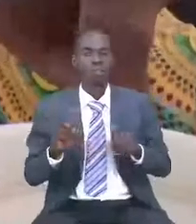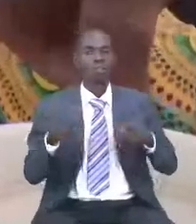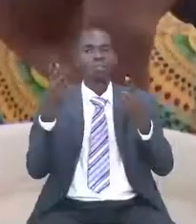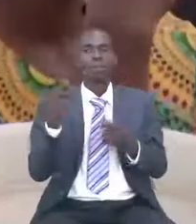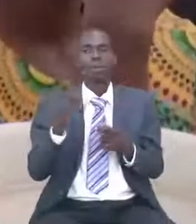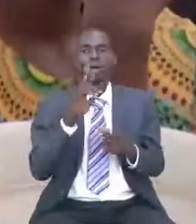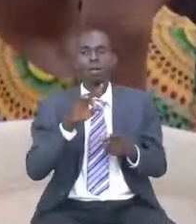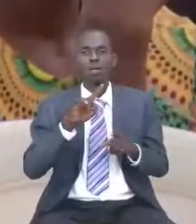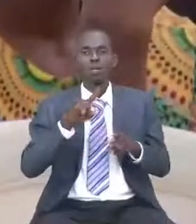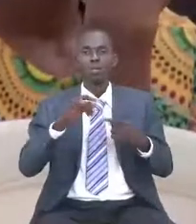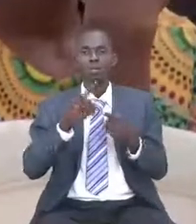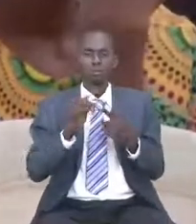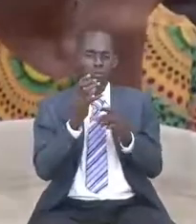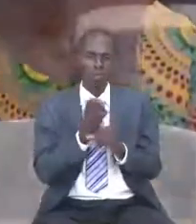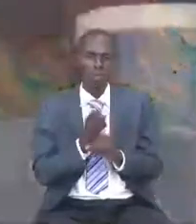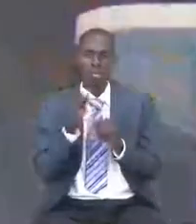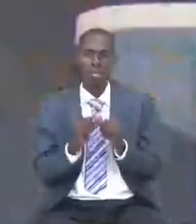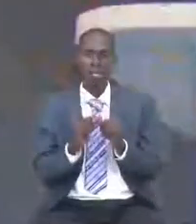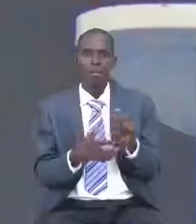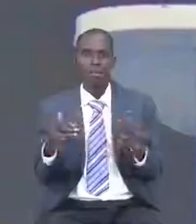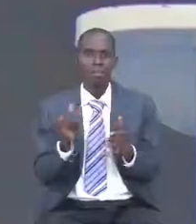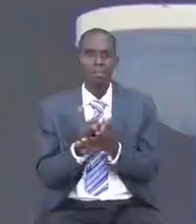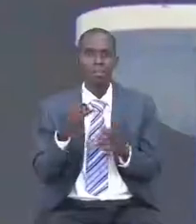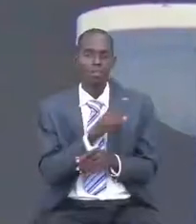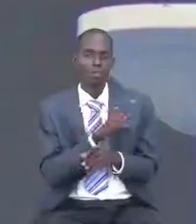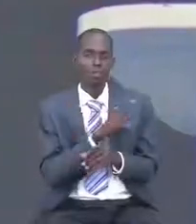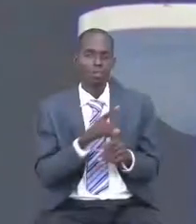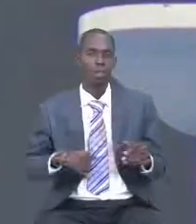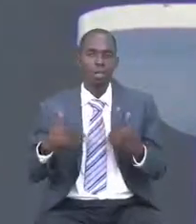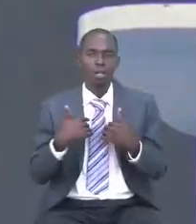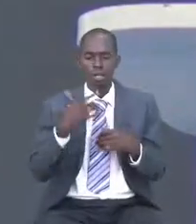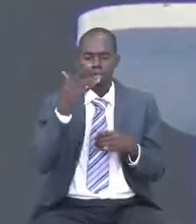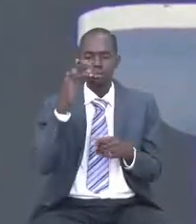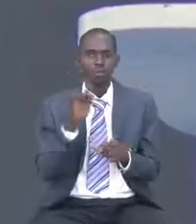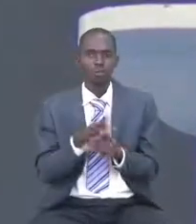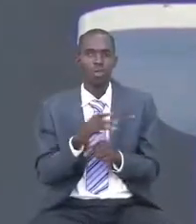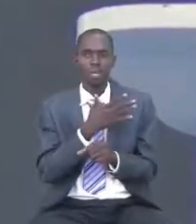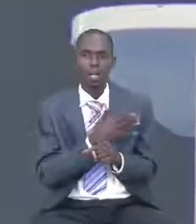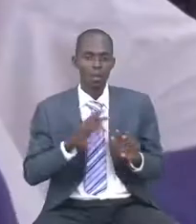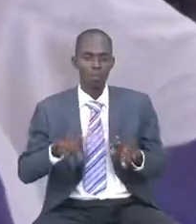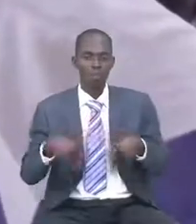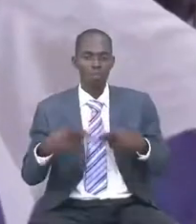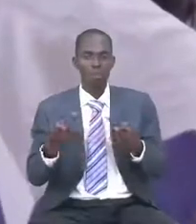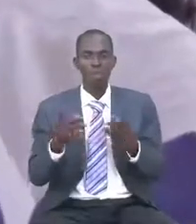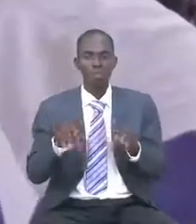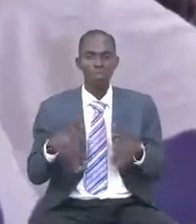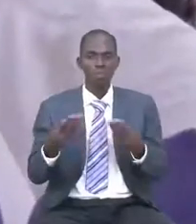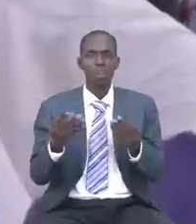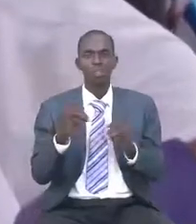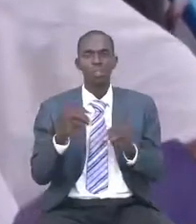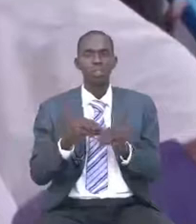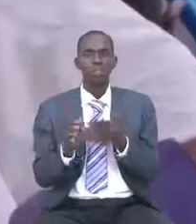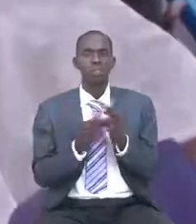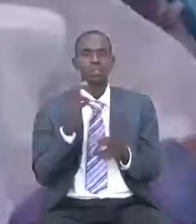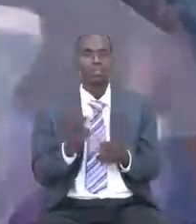esprit, tu es prêt à aller et tu vas réaliser tout ce que le Seigneur a promis et